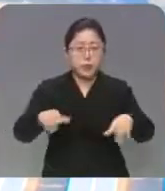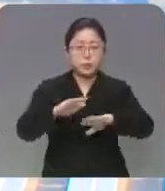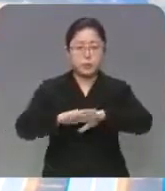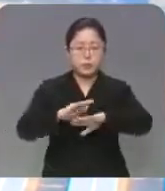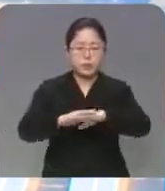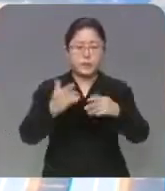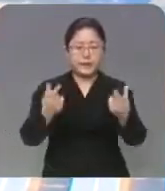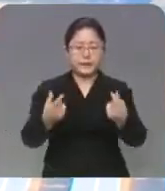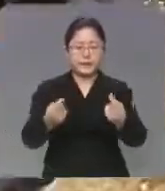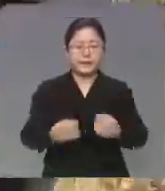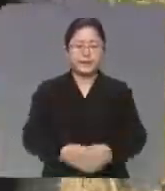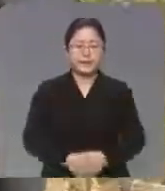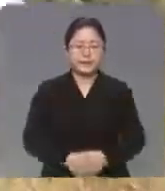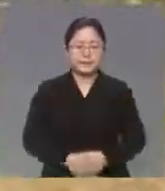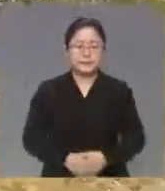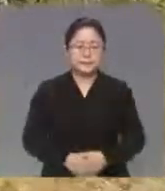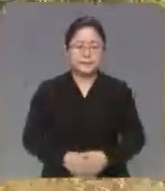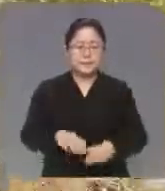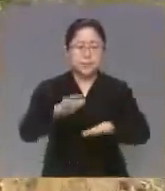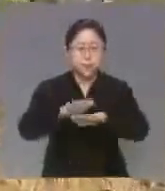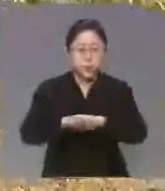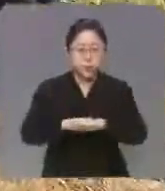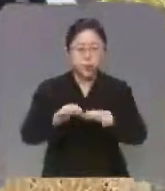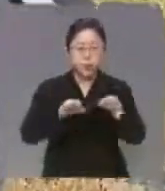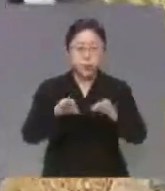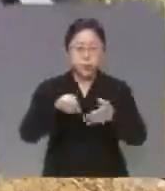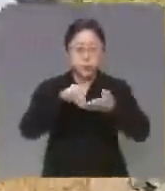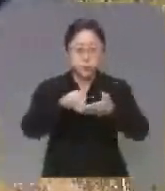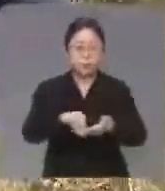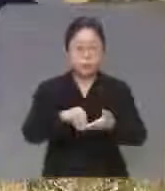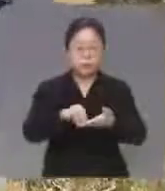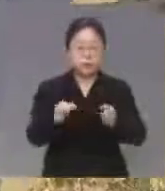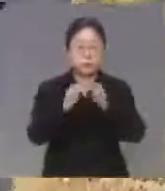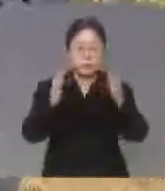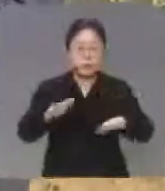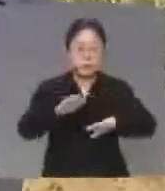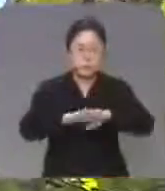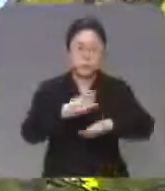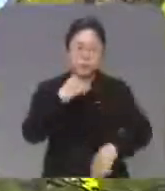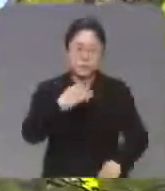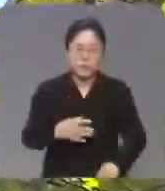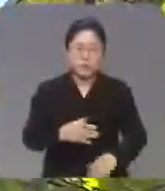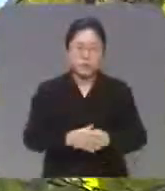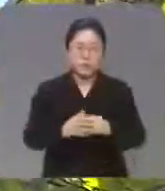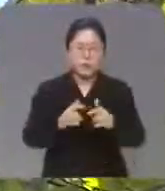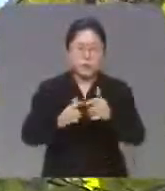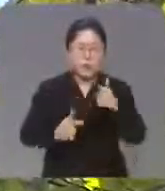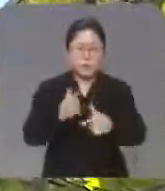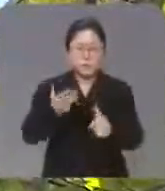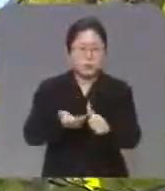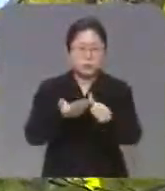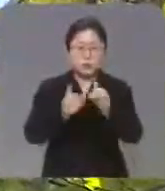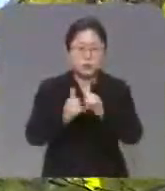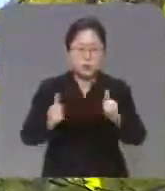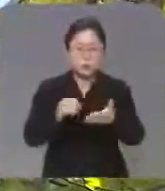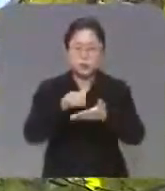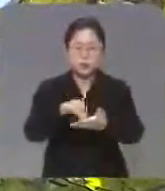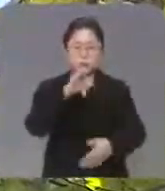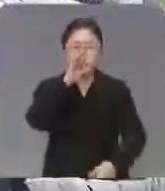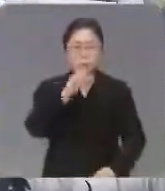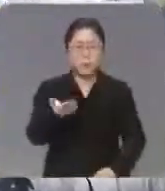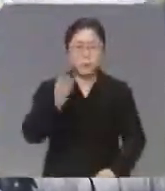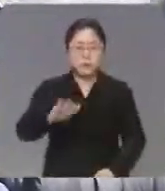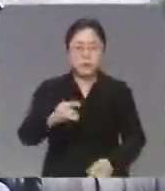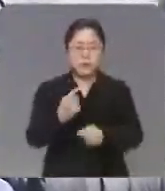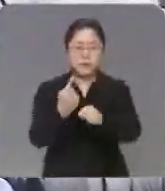농지나 같이. 농업 경영체 등록 대상이 그동안 농지에 국한돼 임업인 등록은 사실상